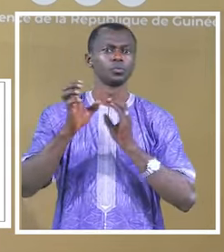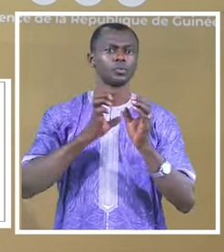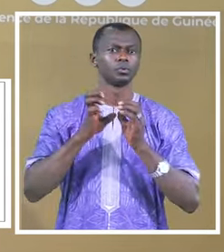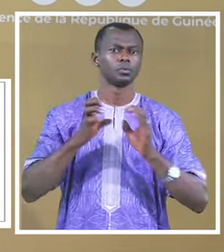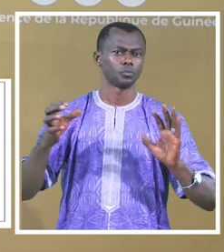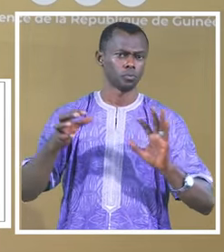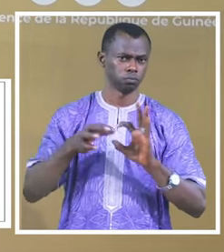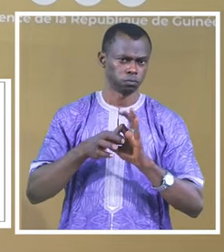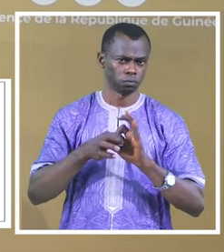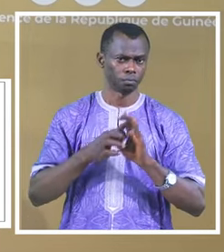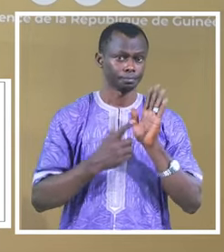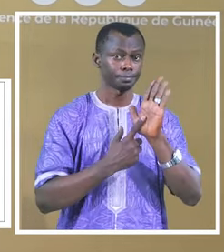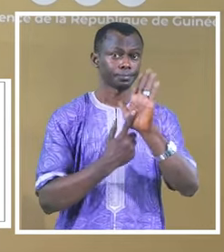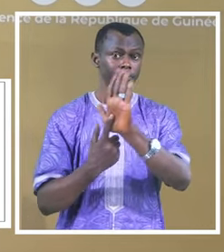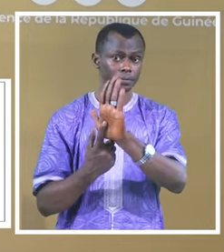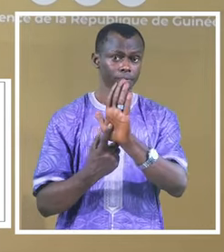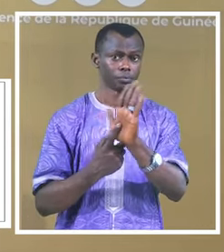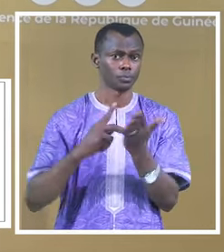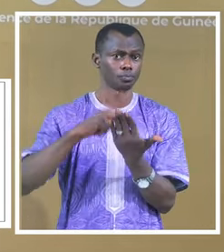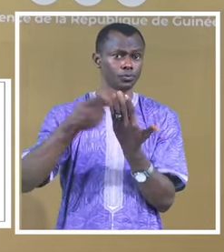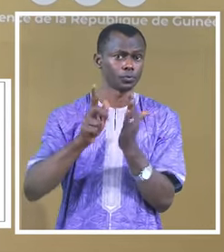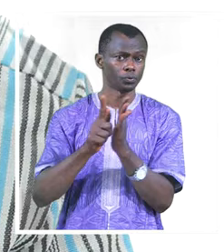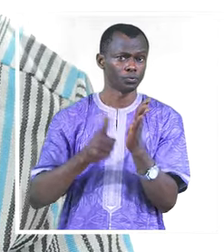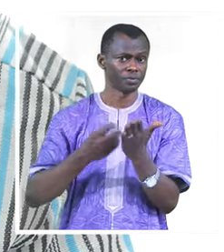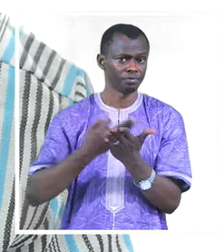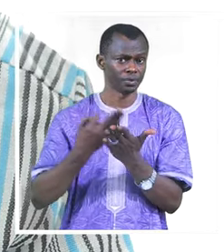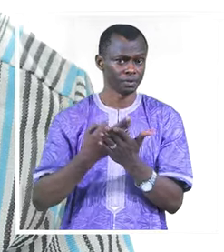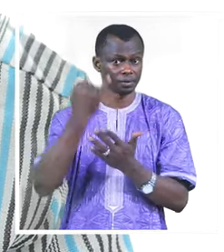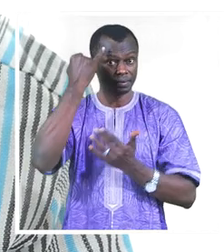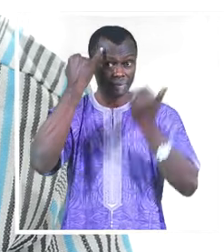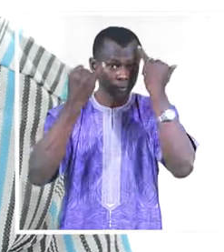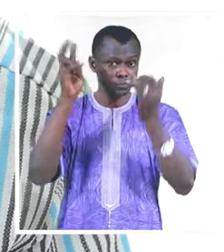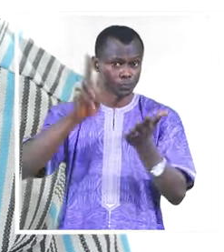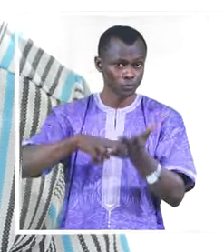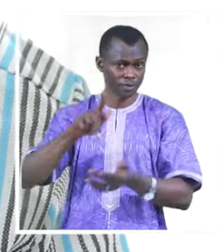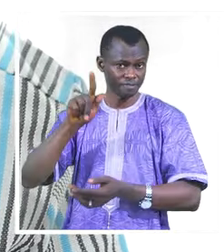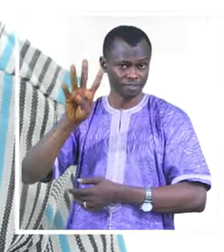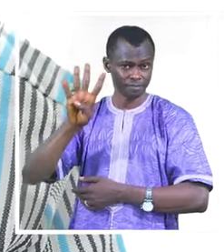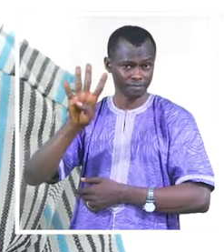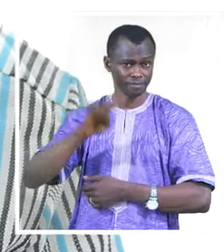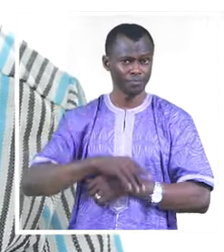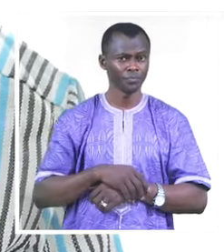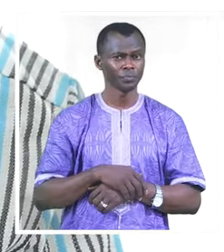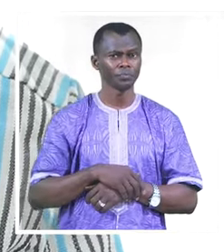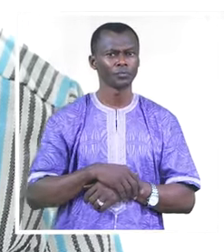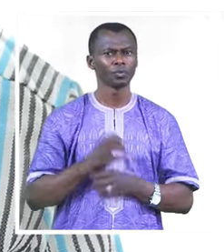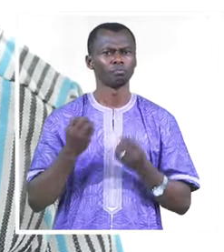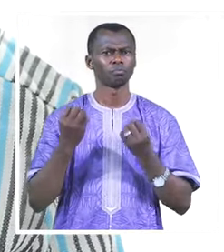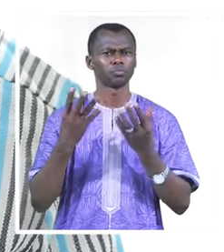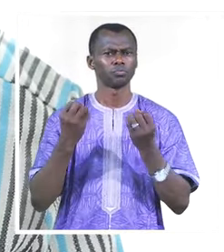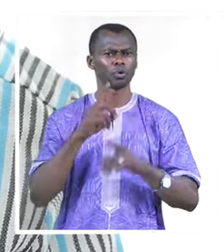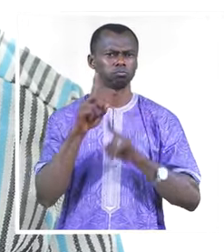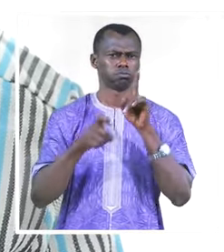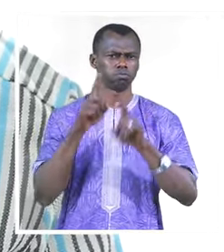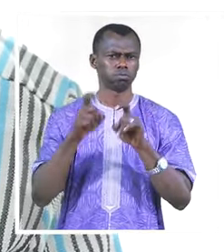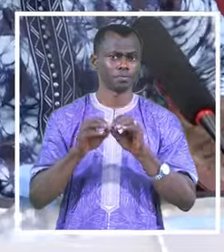initiale 2024, plusieurs questions de clarification ont été posées. Le Conseil a soutenu le projet de loi des